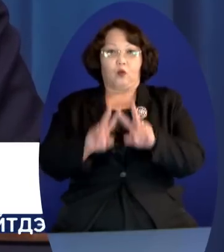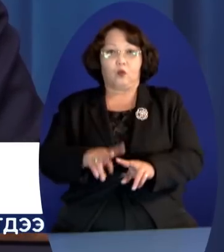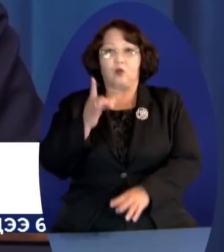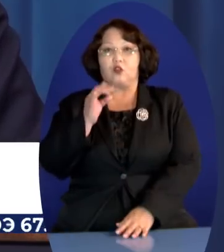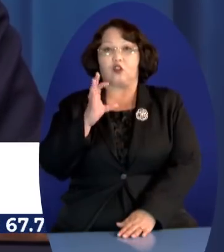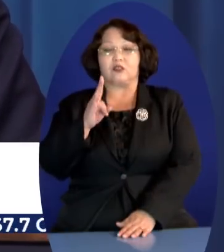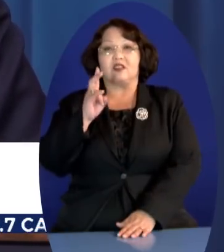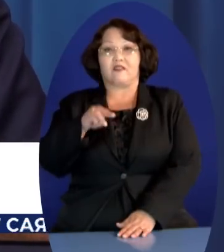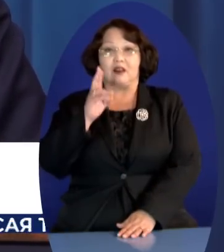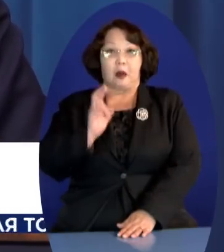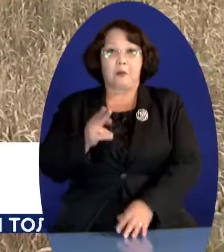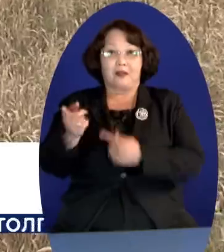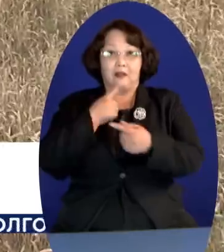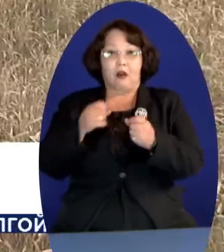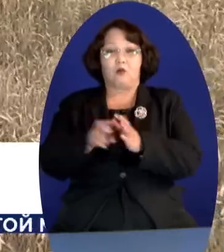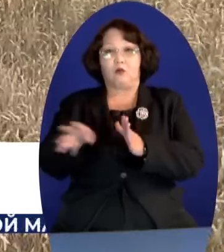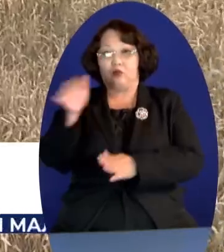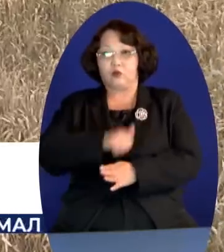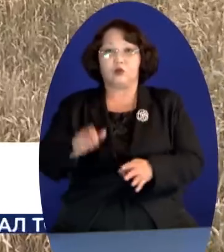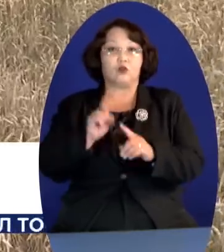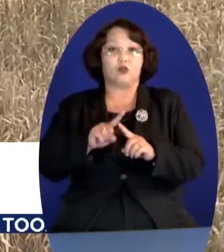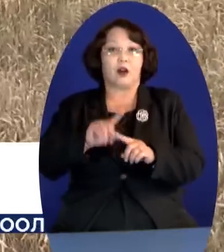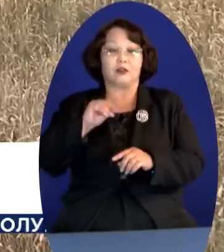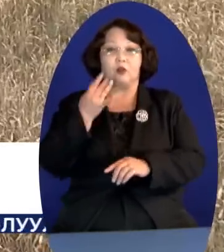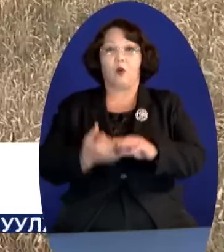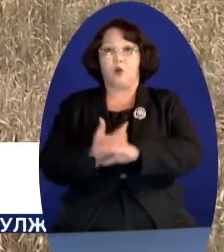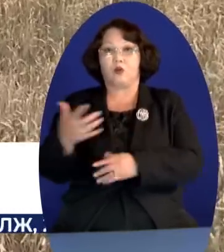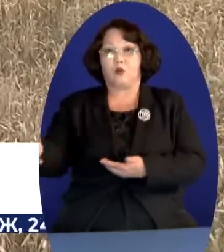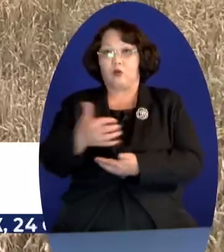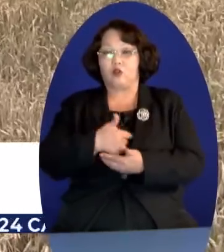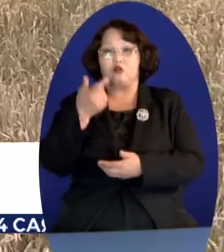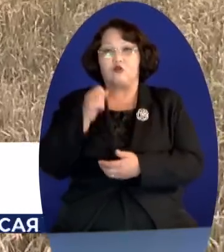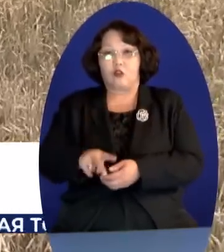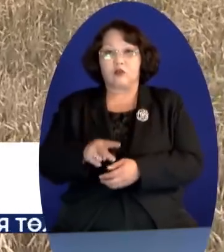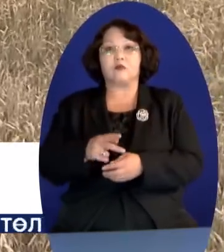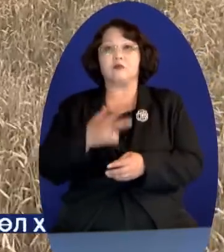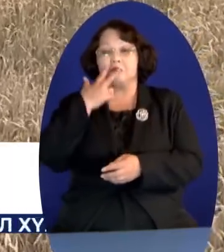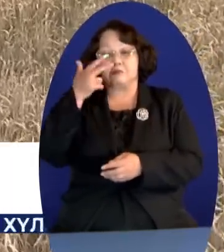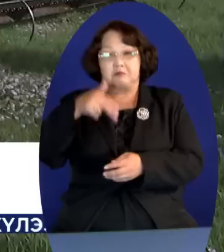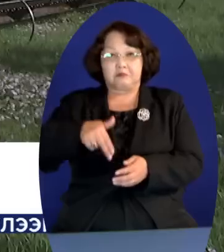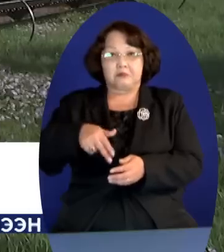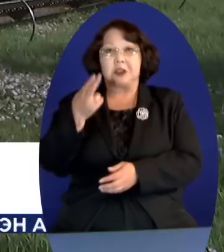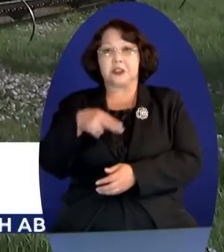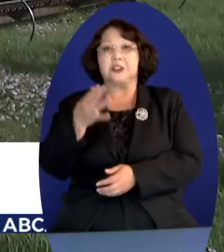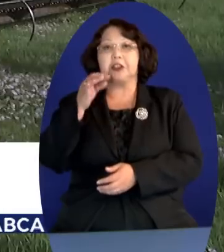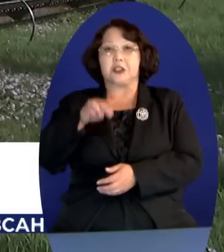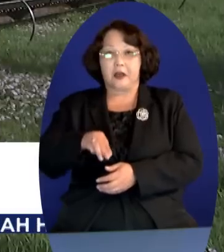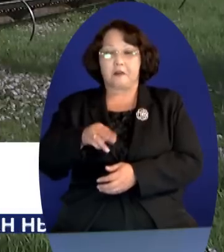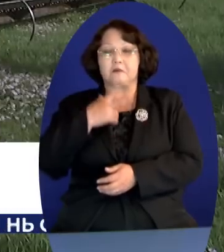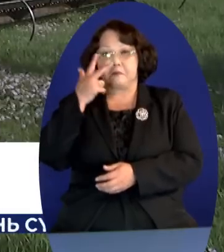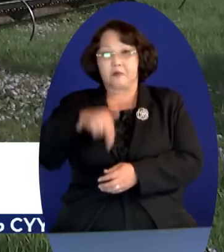компанитай хийж энэ боломжийг бүрдүүлсэн. Хөдөө аж ахуйн ургац хураалтын гол хэрэглээ болсон шатах тослох материал, дизель түвшний үн өнгөрсөн